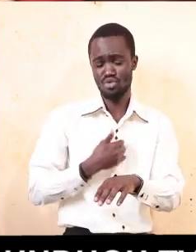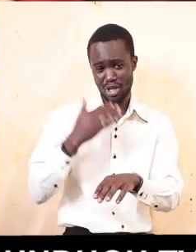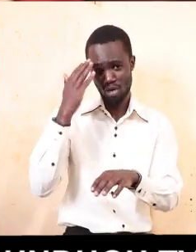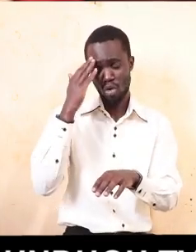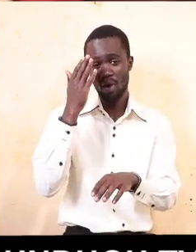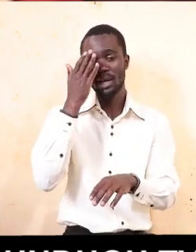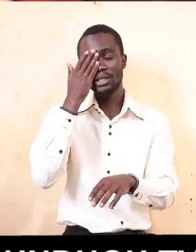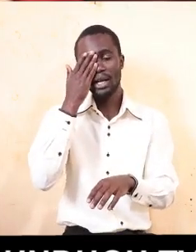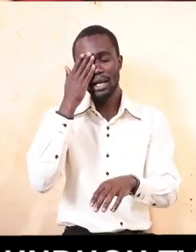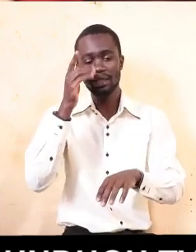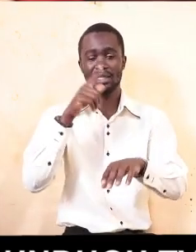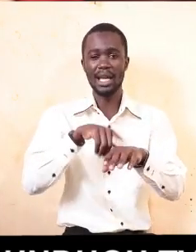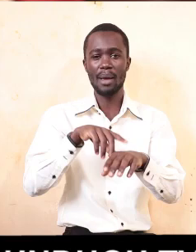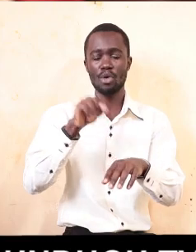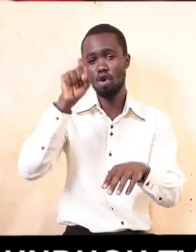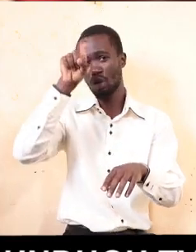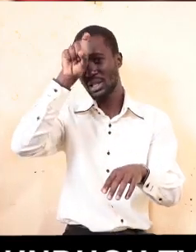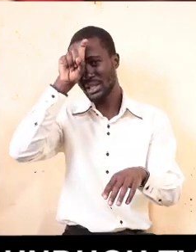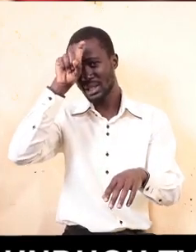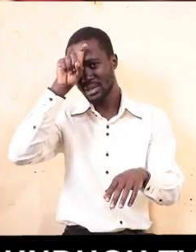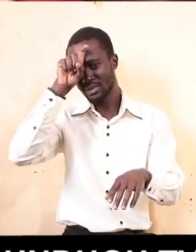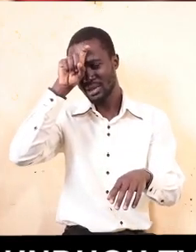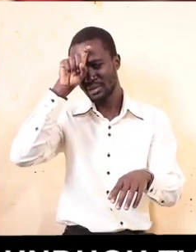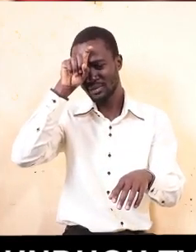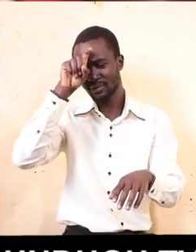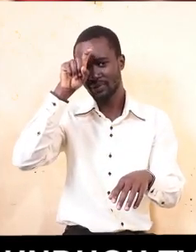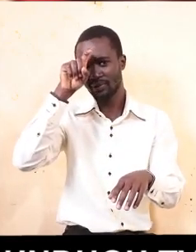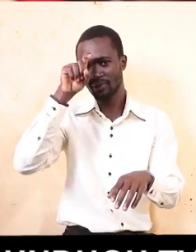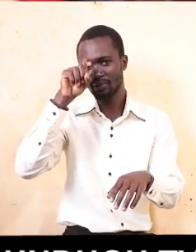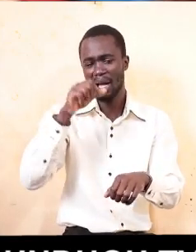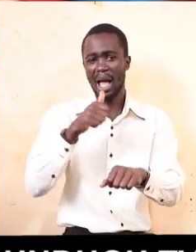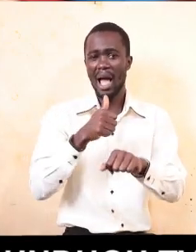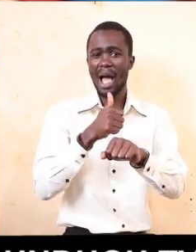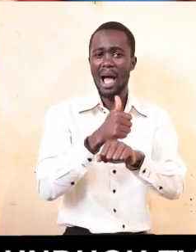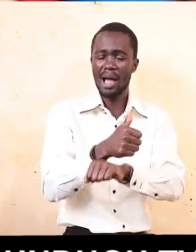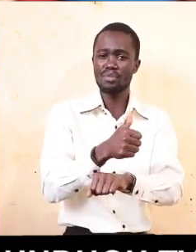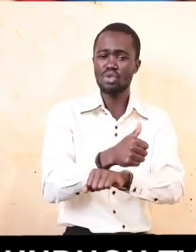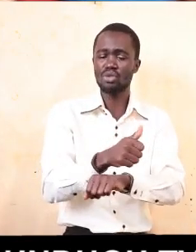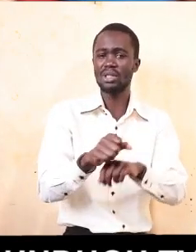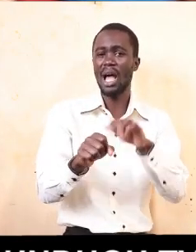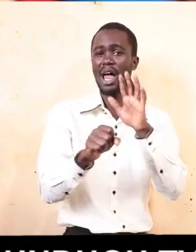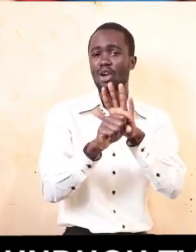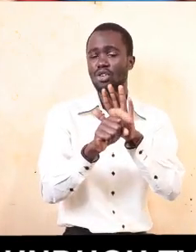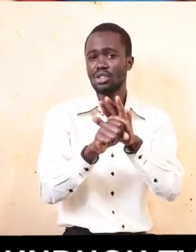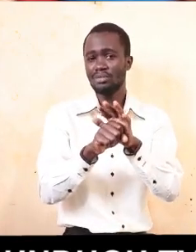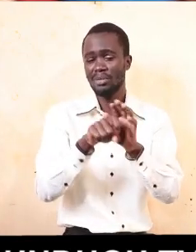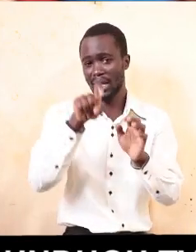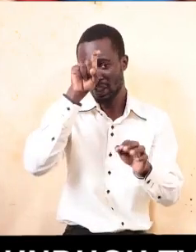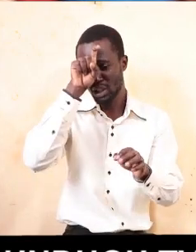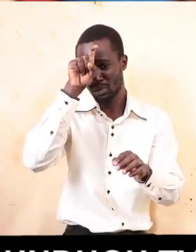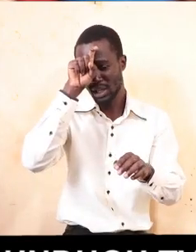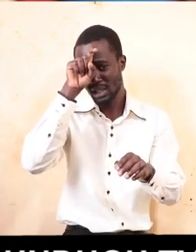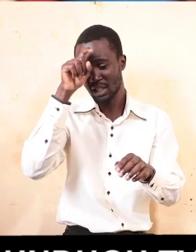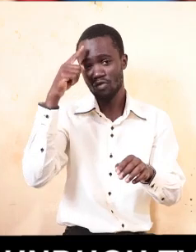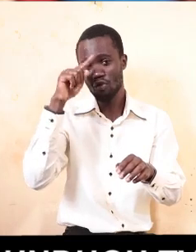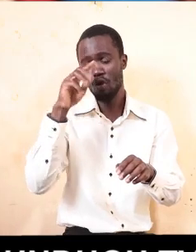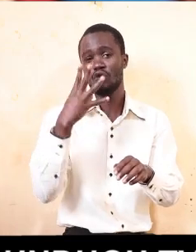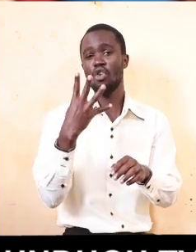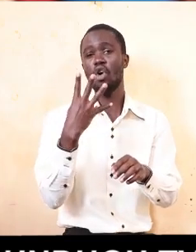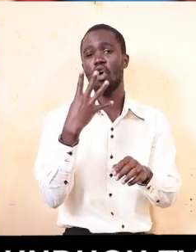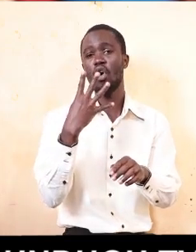Israeli walipokuwa Misri, walikaliwa huko na wa Misri kwa miaka